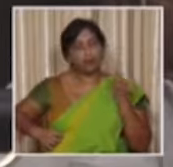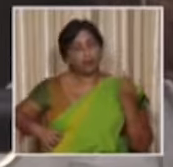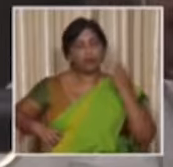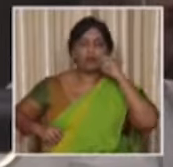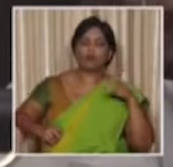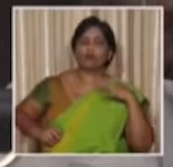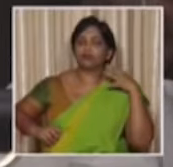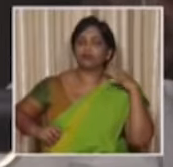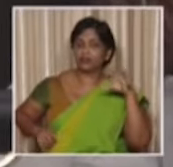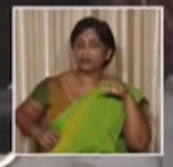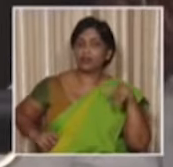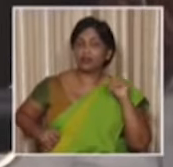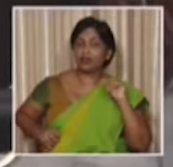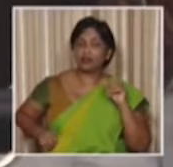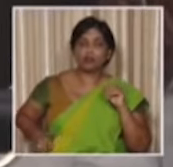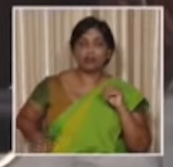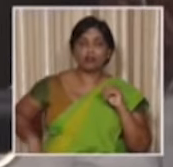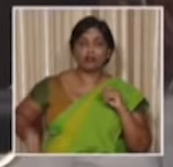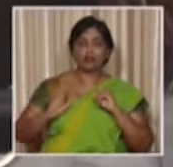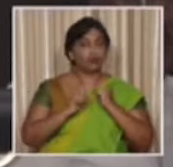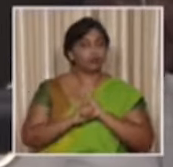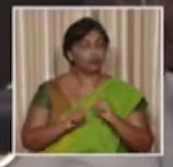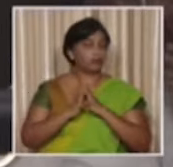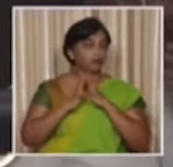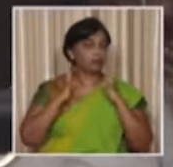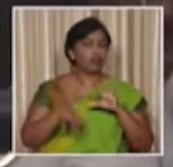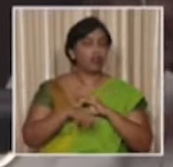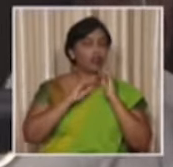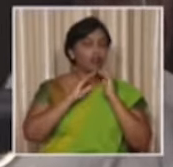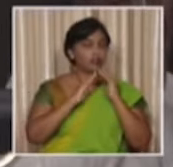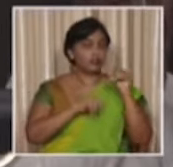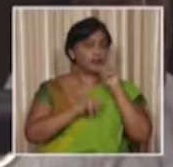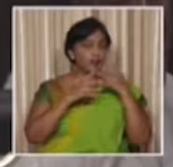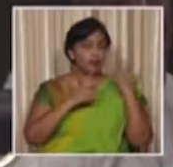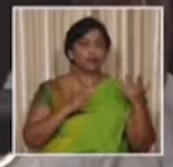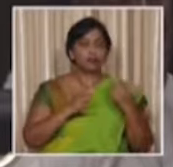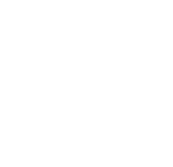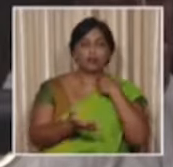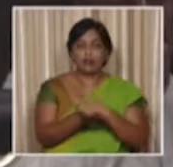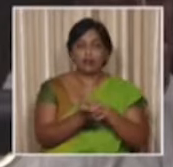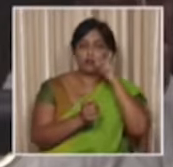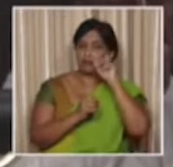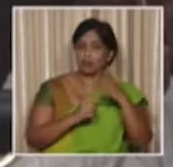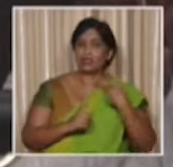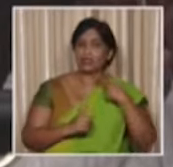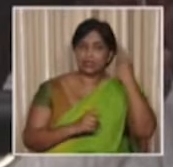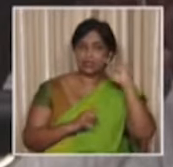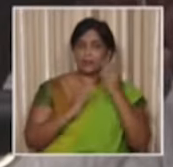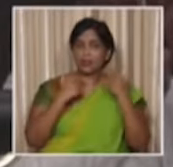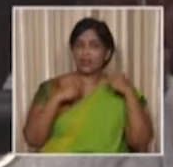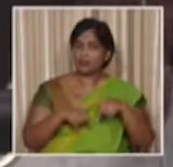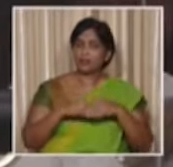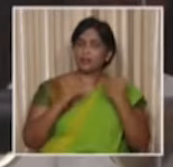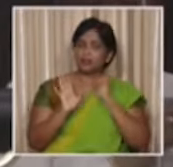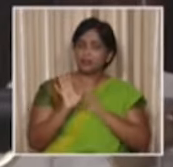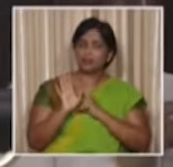මිනිස්සයි ඔක්කොම යනවා. මොකද උපකරණ නැති නිසා ගොඩක් ඉස්පිරිතාලවල දැන් ටෙස්ට් කරෙන්නේ නැහැ. මම ඊයේ පත්‍රයේ අද පත්‍රයේ හැමදාම